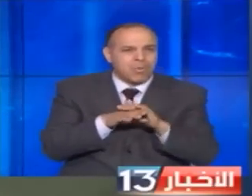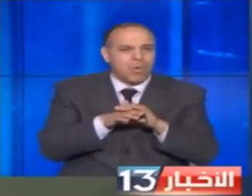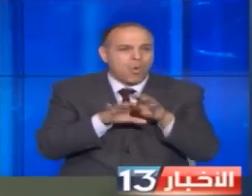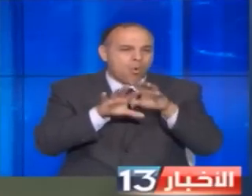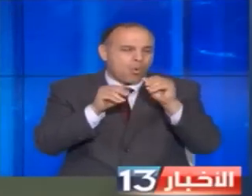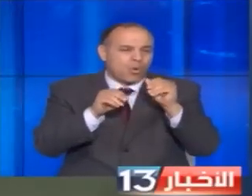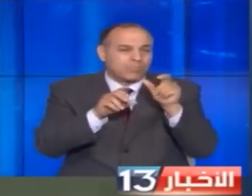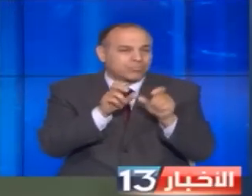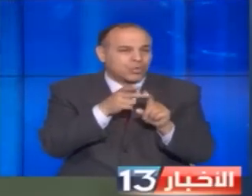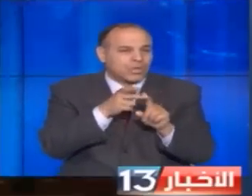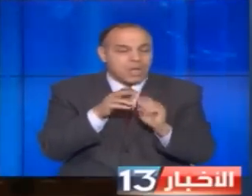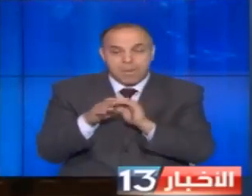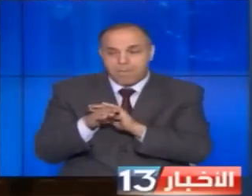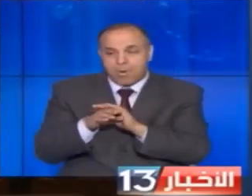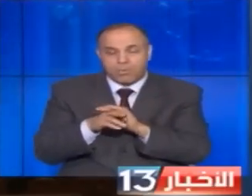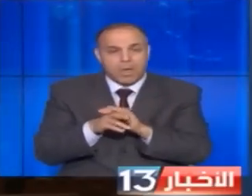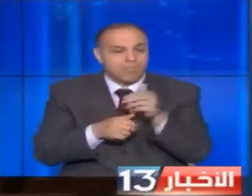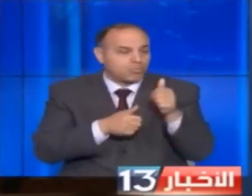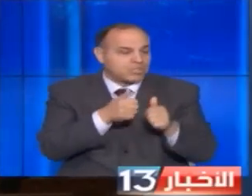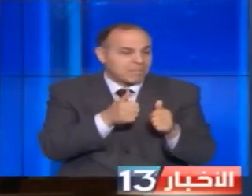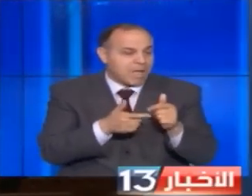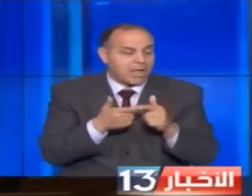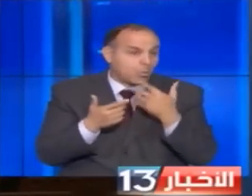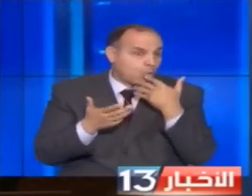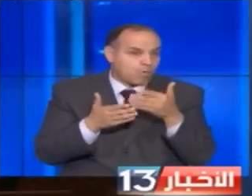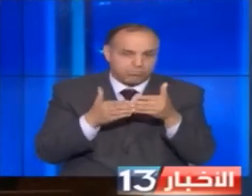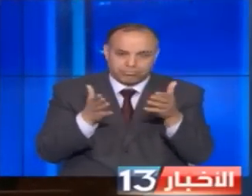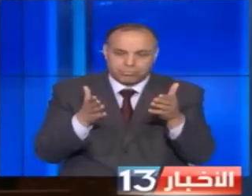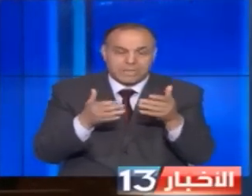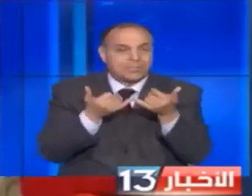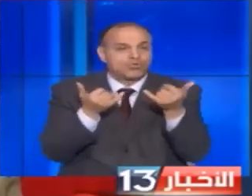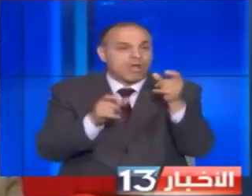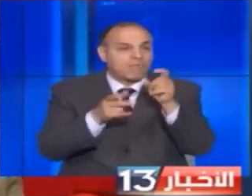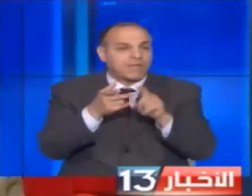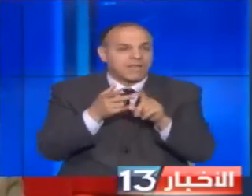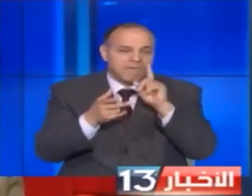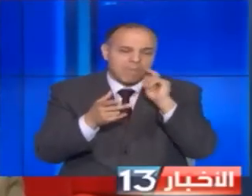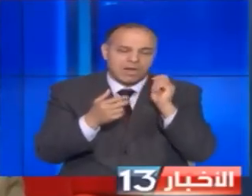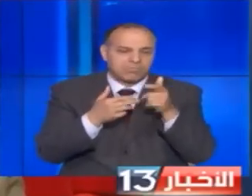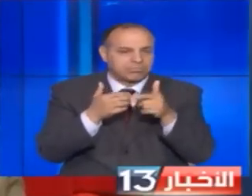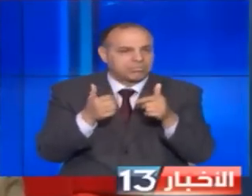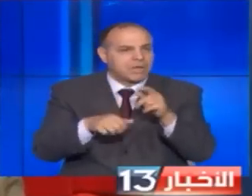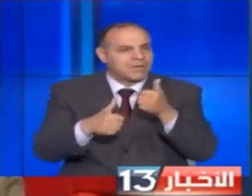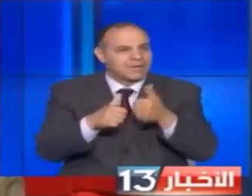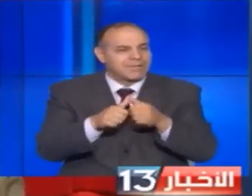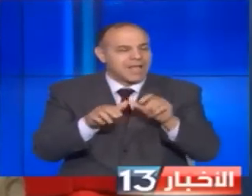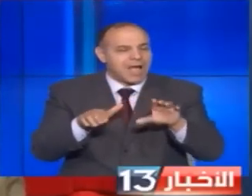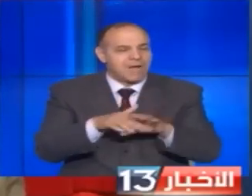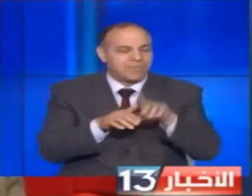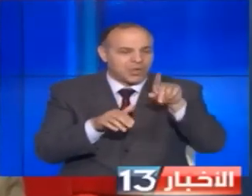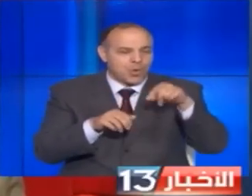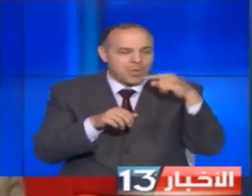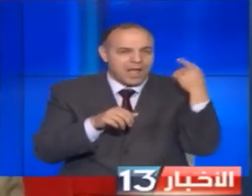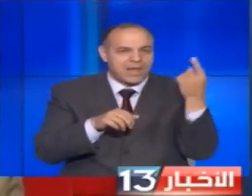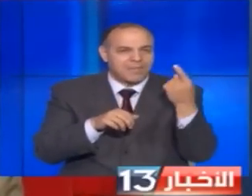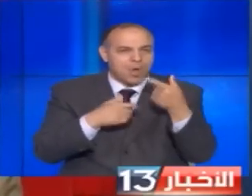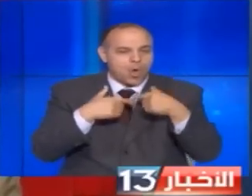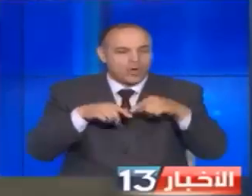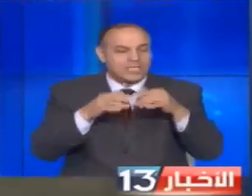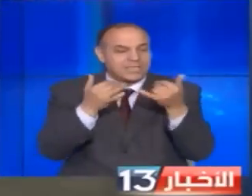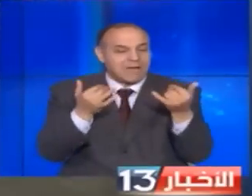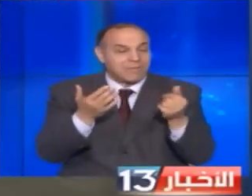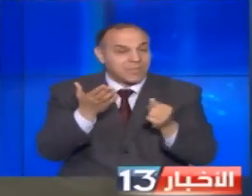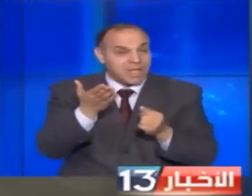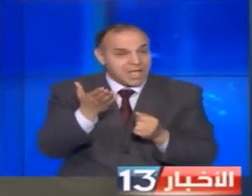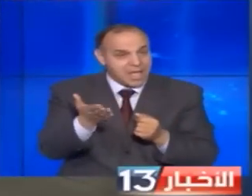كانت محاوله مسابقات تم فتحها الصحفيين والصحفيات بمناسبه الاحتفال باليوم العالمي لحريه الصحافه